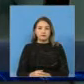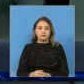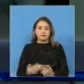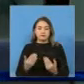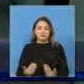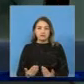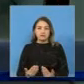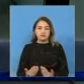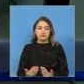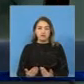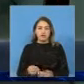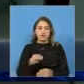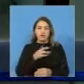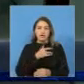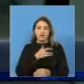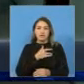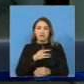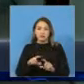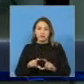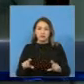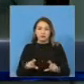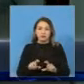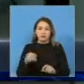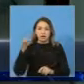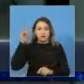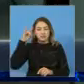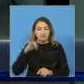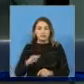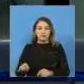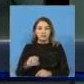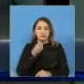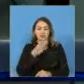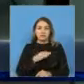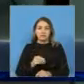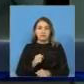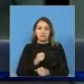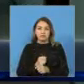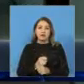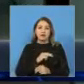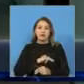Қазіргі кезде кардиология саласы Қазақстан Республикасында жақсы дамыған